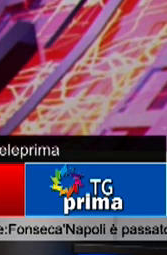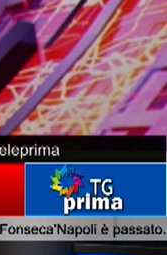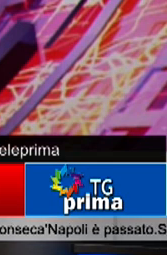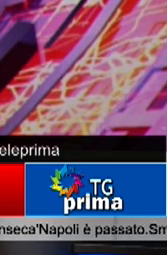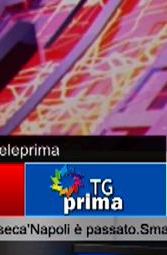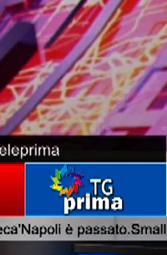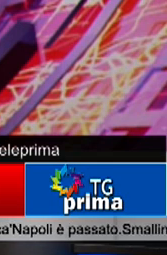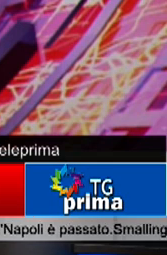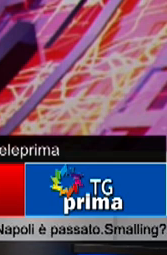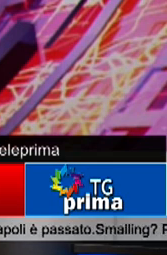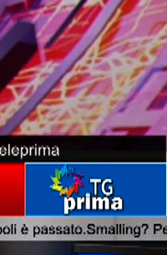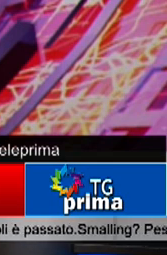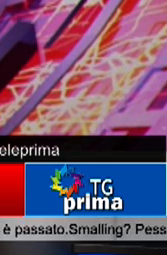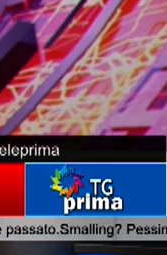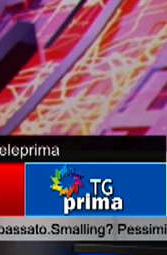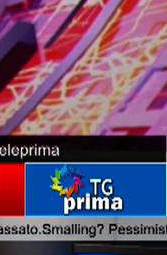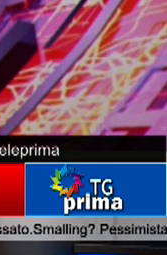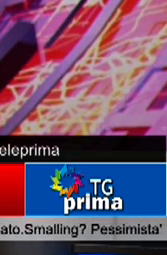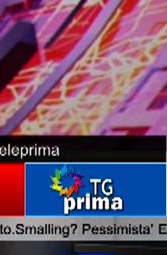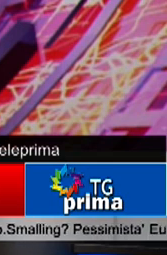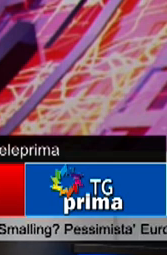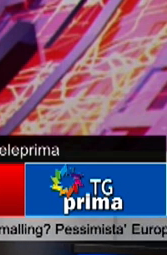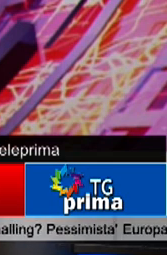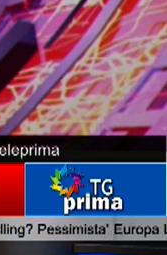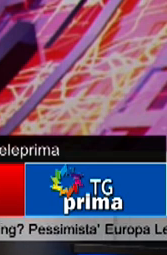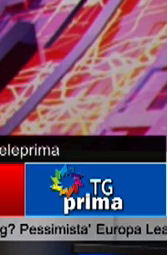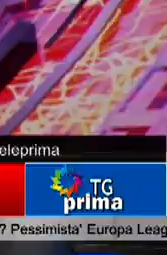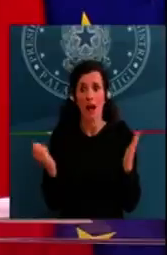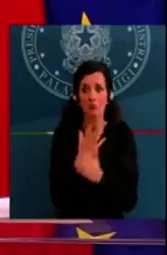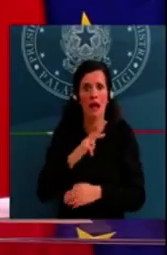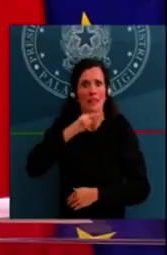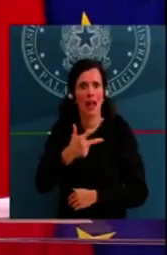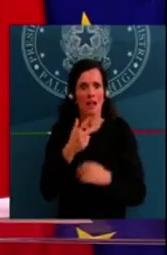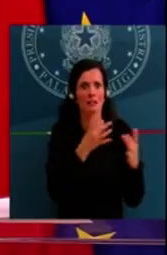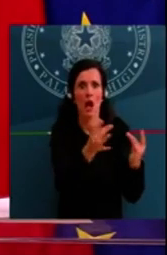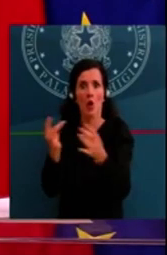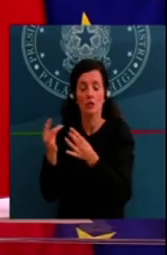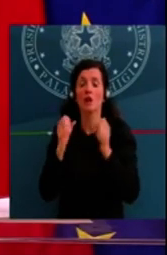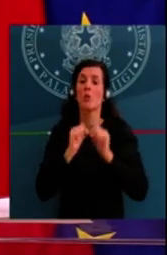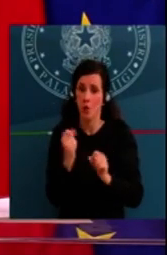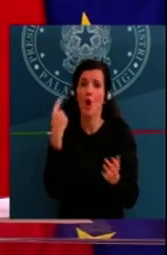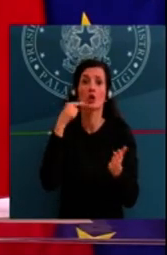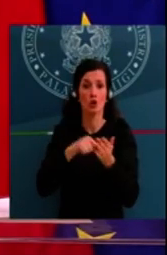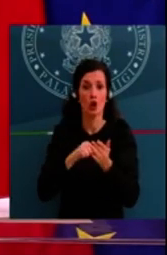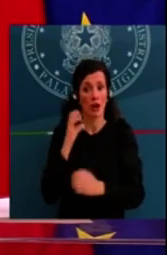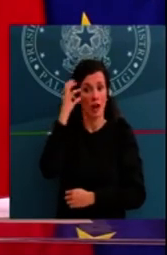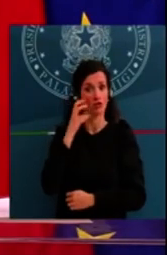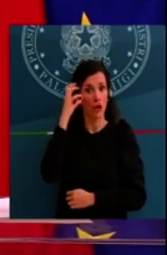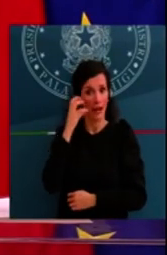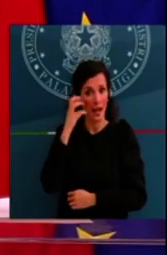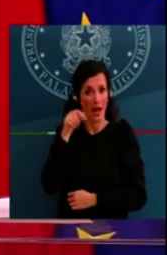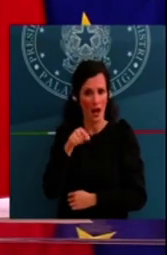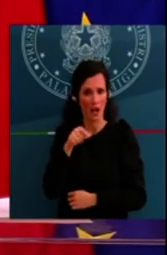venerdì 4 dicembre sentiamo un estratto del della conferenza del premier Vi riassumo le misure